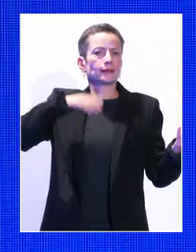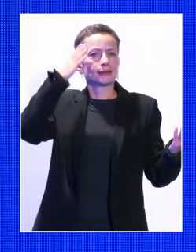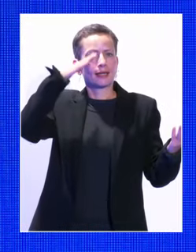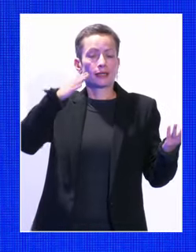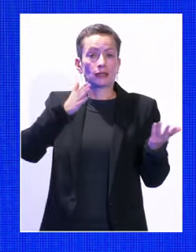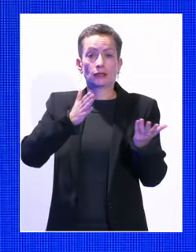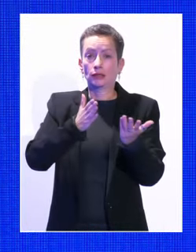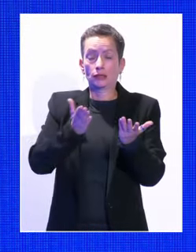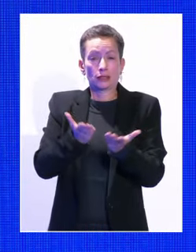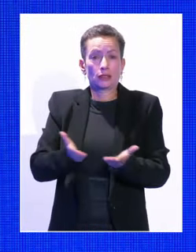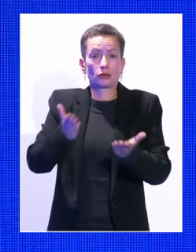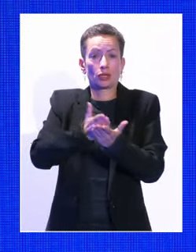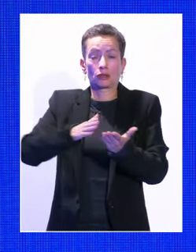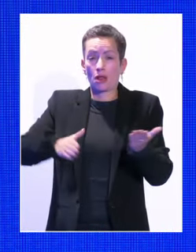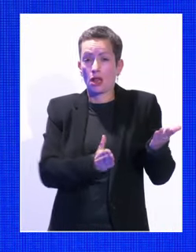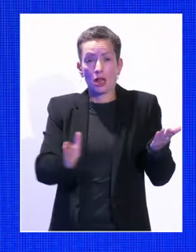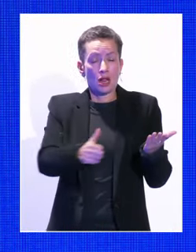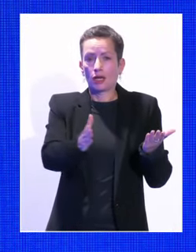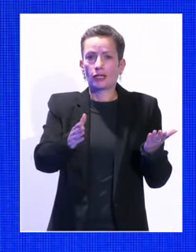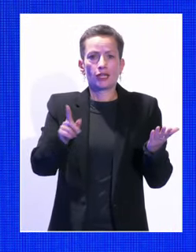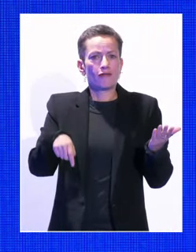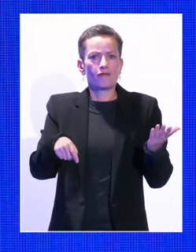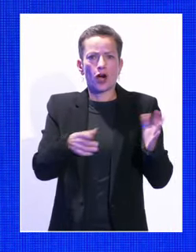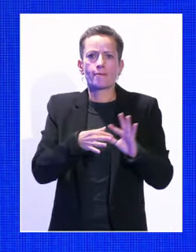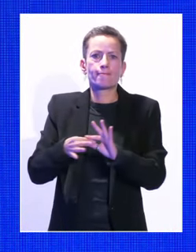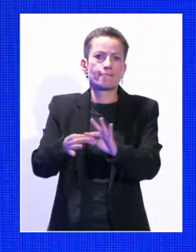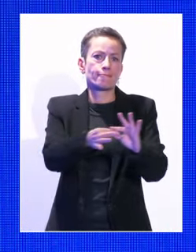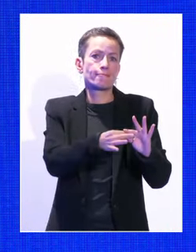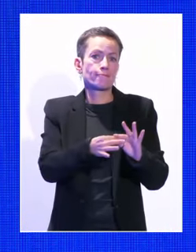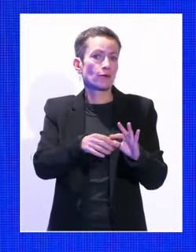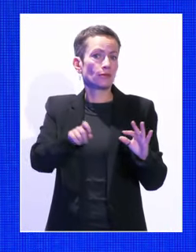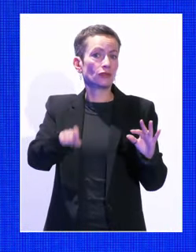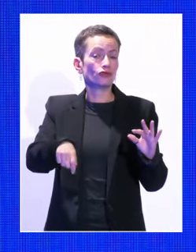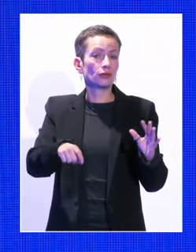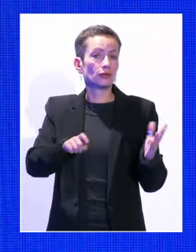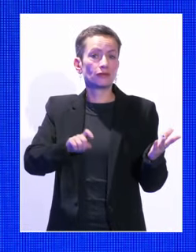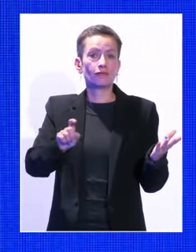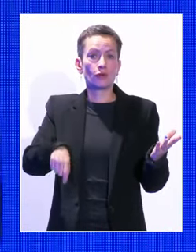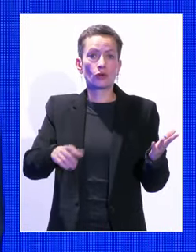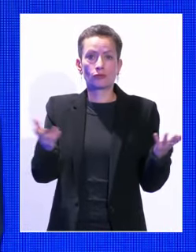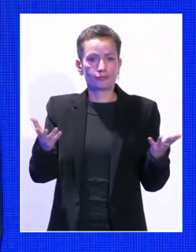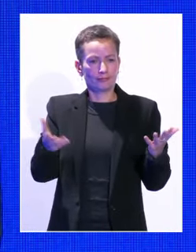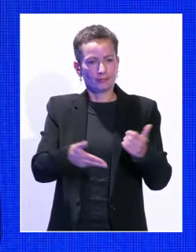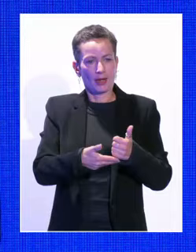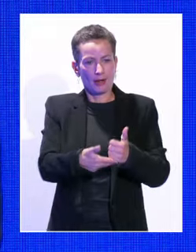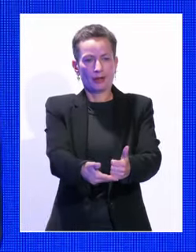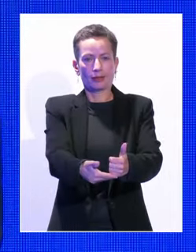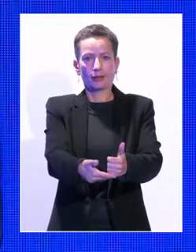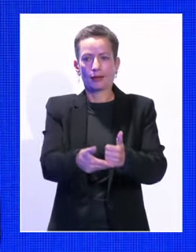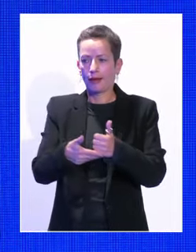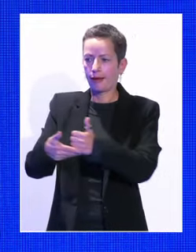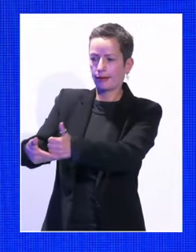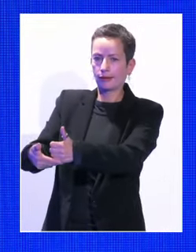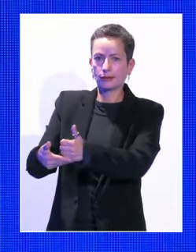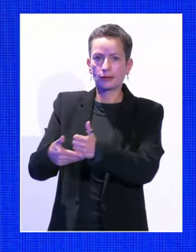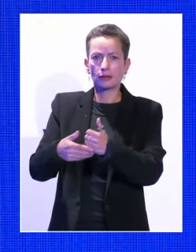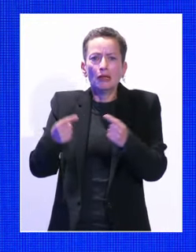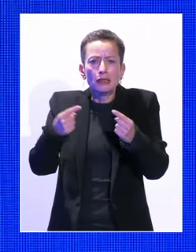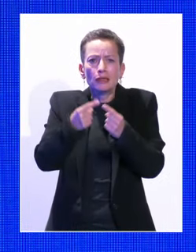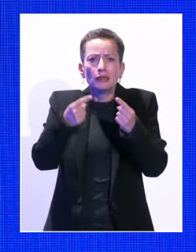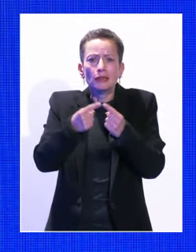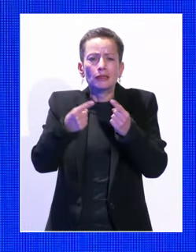tempêtes. C'est le moment de se serrer les coudes, c'est le moment d'aider, ce n'est pas le moment des